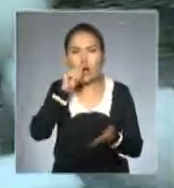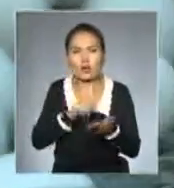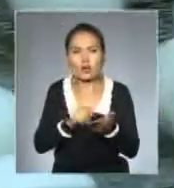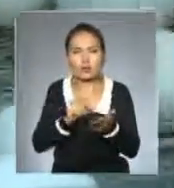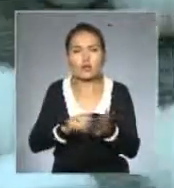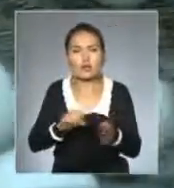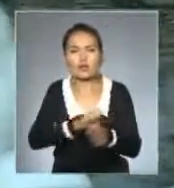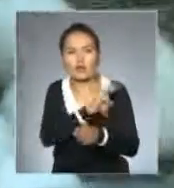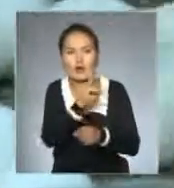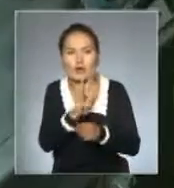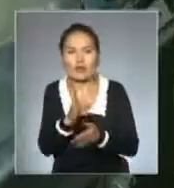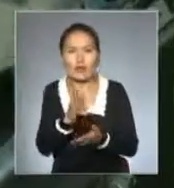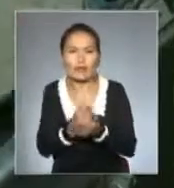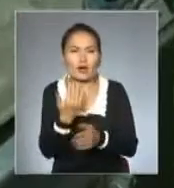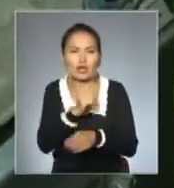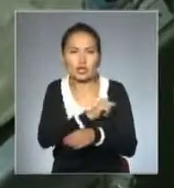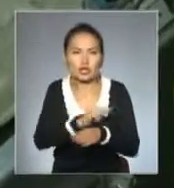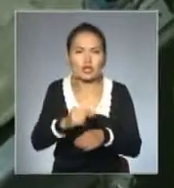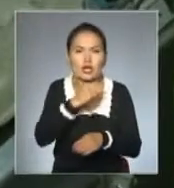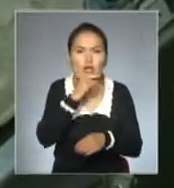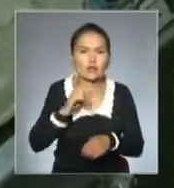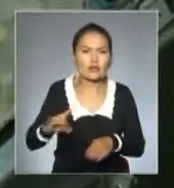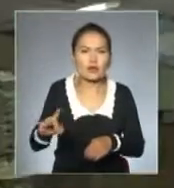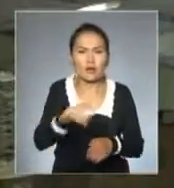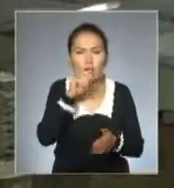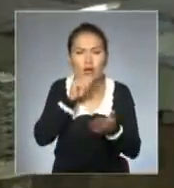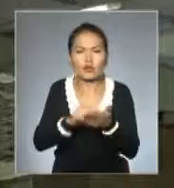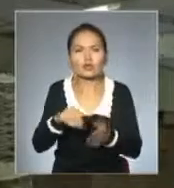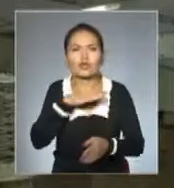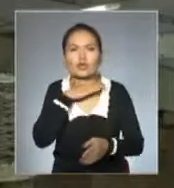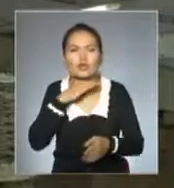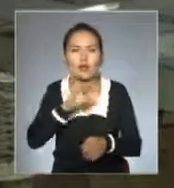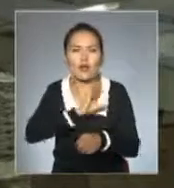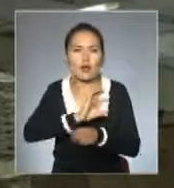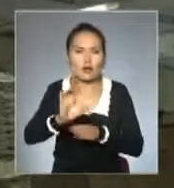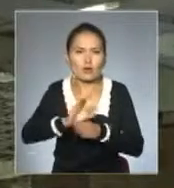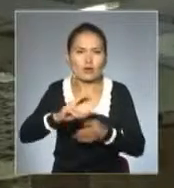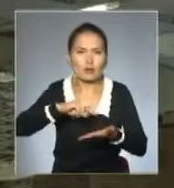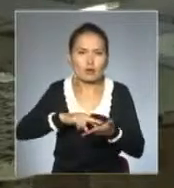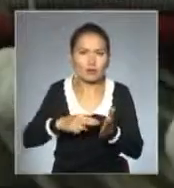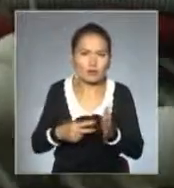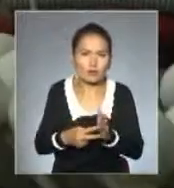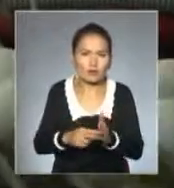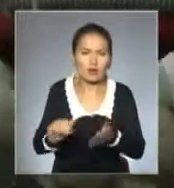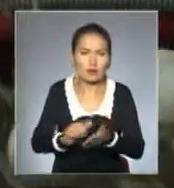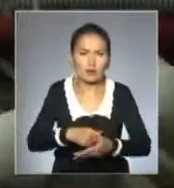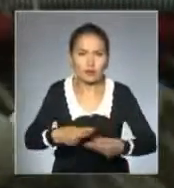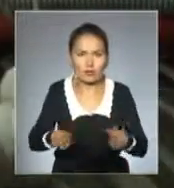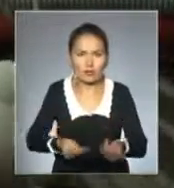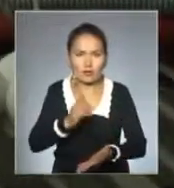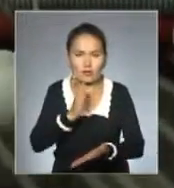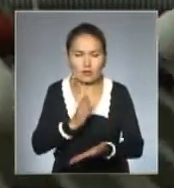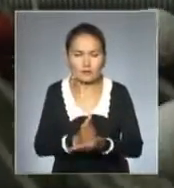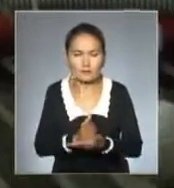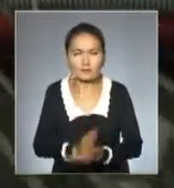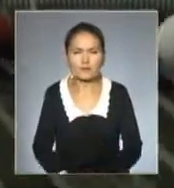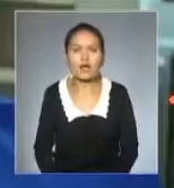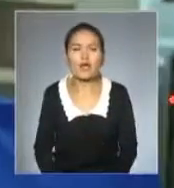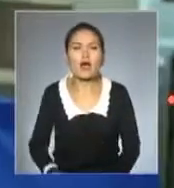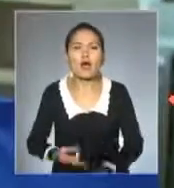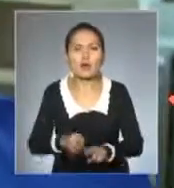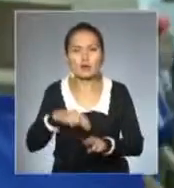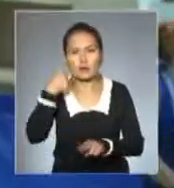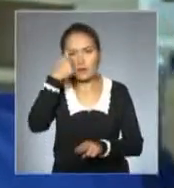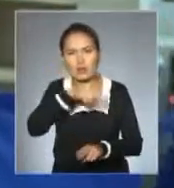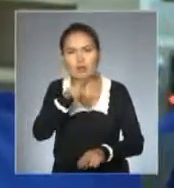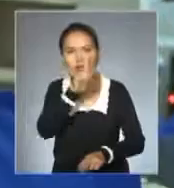қаласының нарығына шығу жоспарда бар. Қазірдің өзінде бұл бағытта арнайы келіссөздер жүргізіліп жатыр. Әрине, жұмыс биыл қарқынды